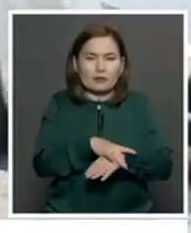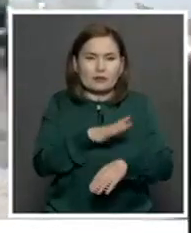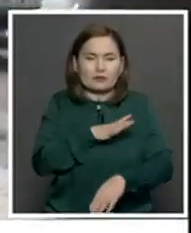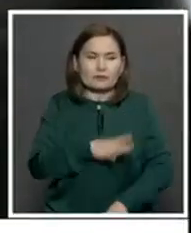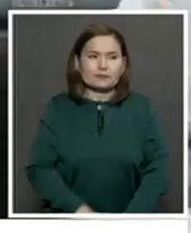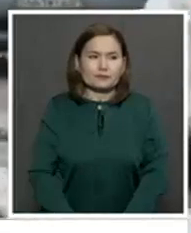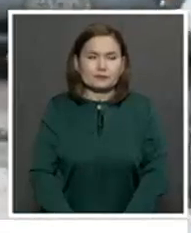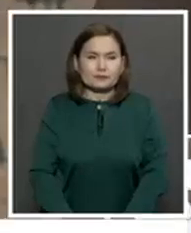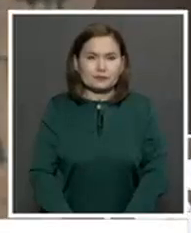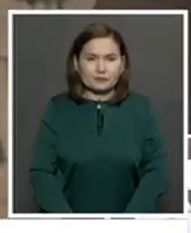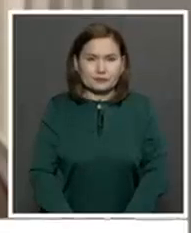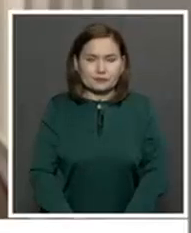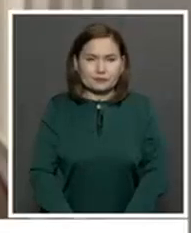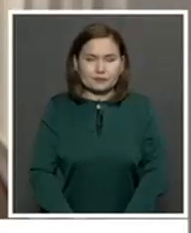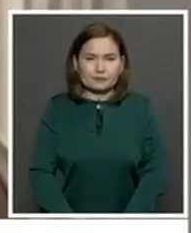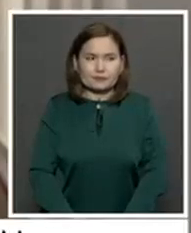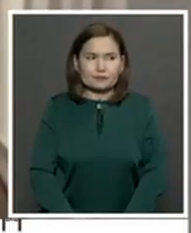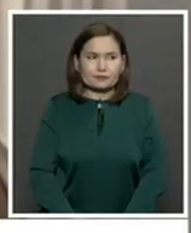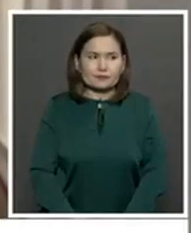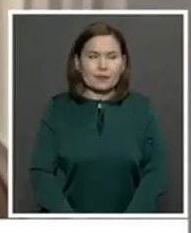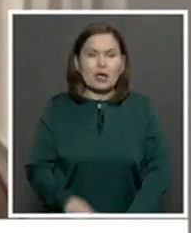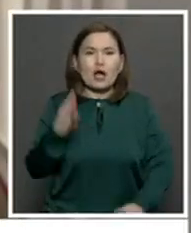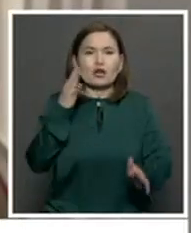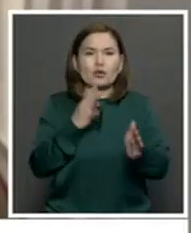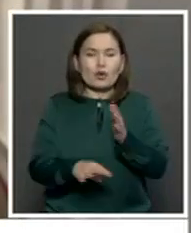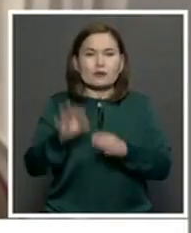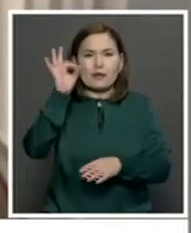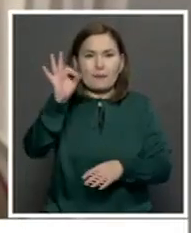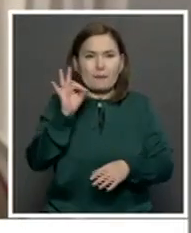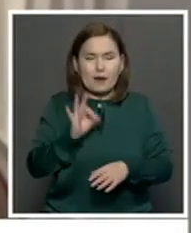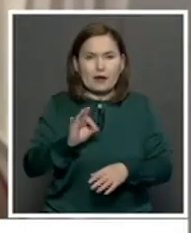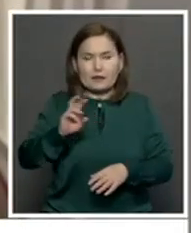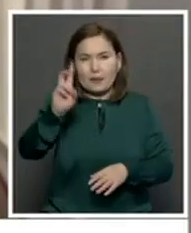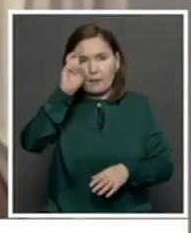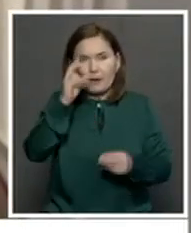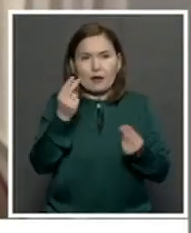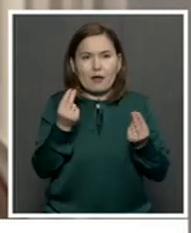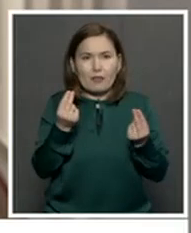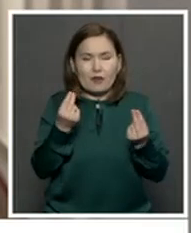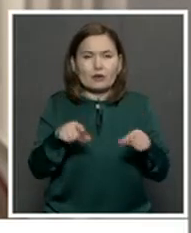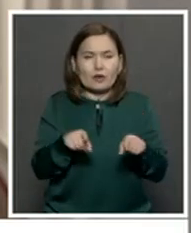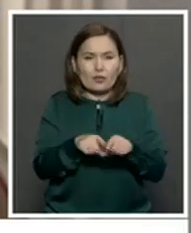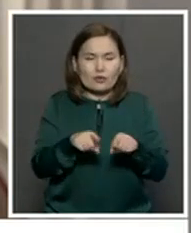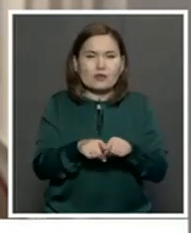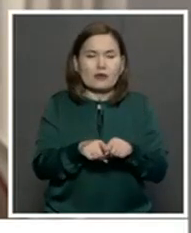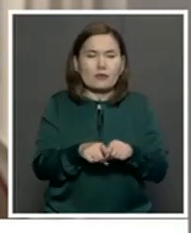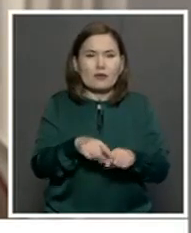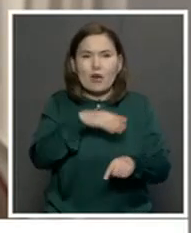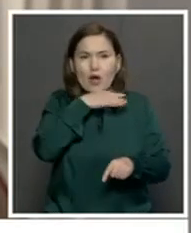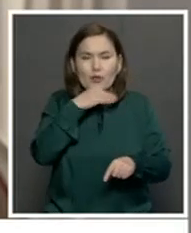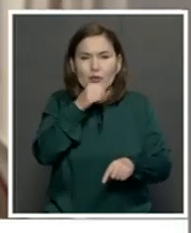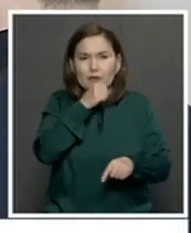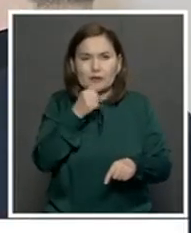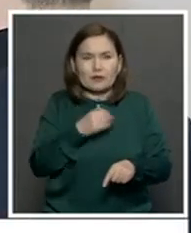отыр. Анықталған бұзушылықтардың 90% ол бюджеттік заңнаманың қағидаттарына қайшы тиімсіз